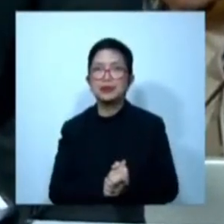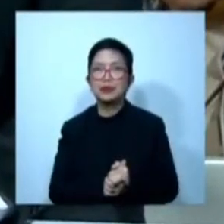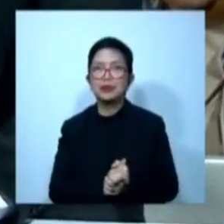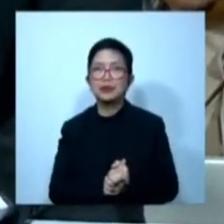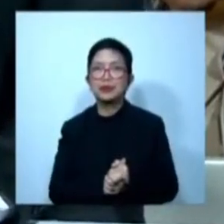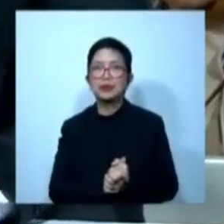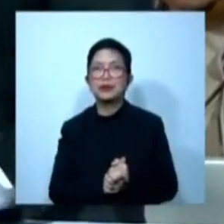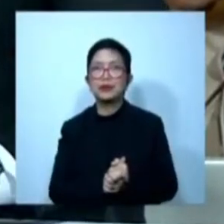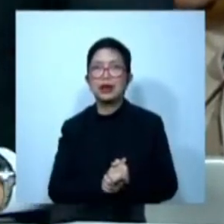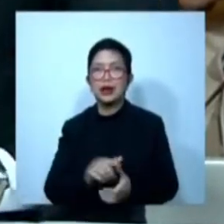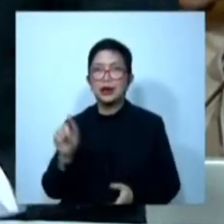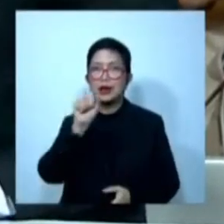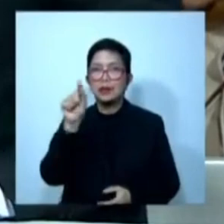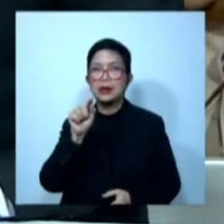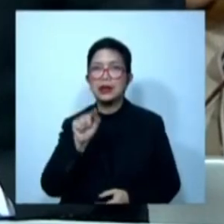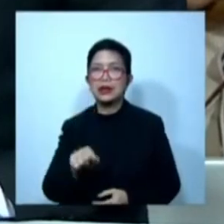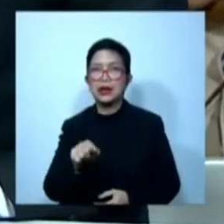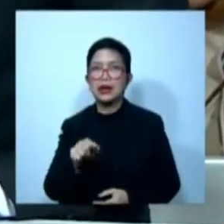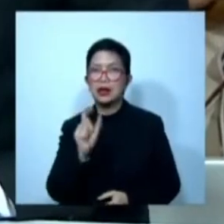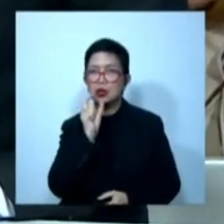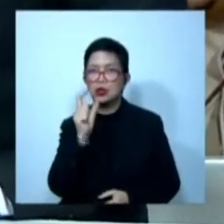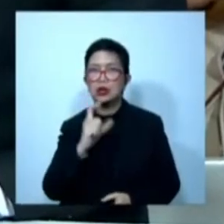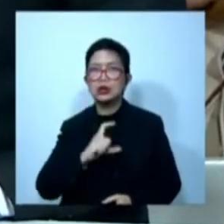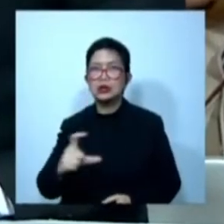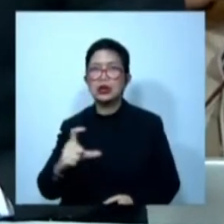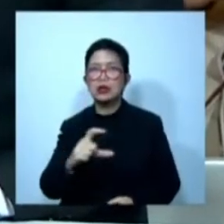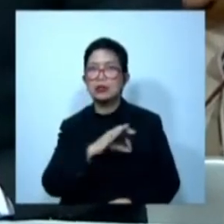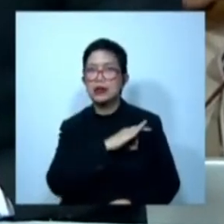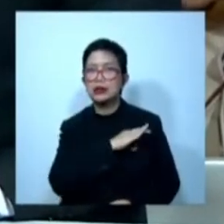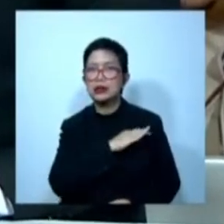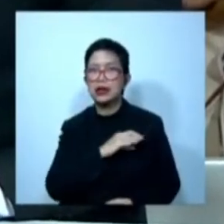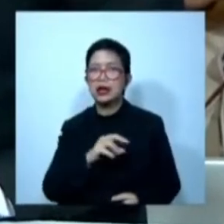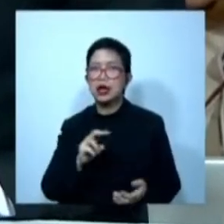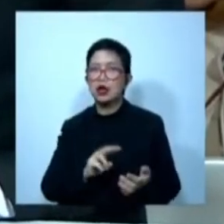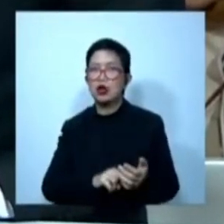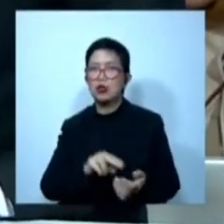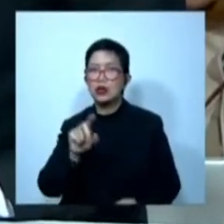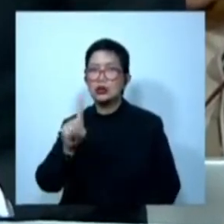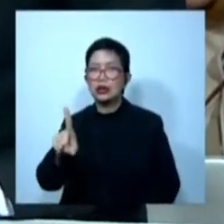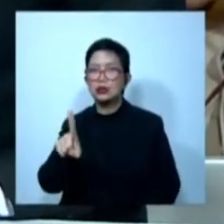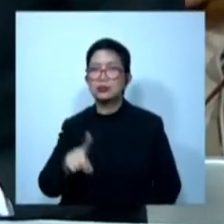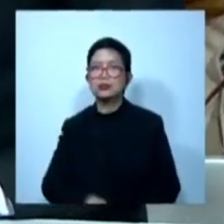ke pertanyaan selanjutnya untuk calon presiden nomor urut 1.